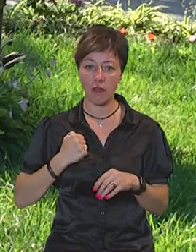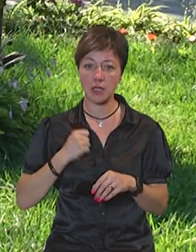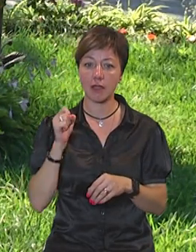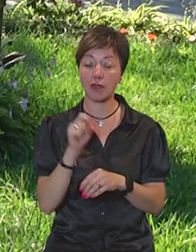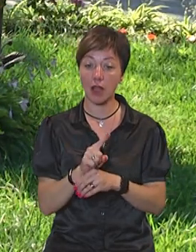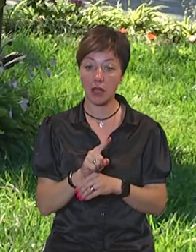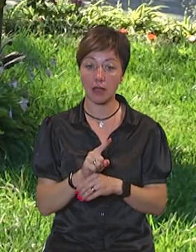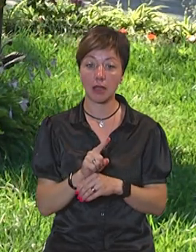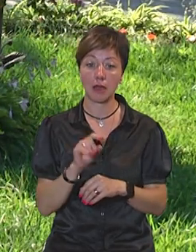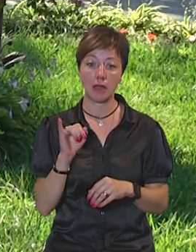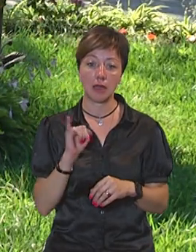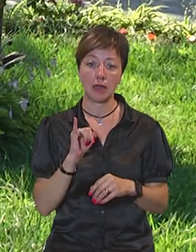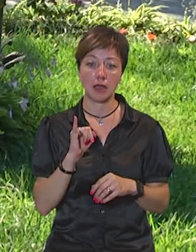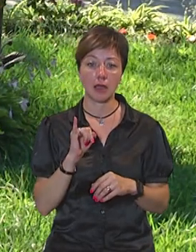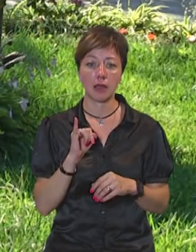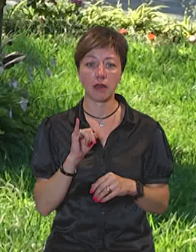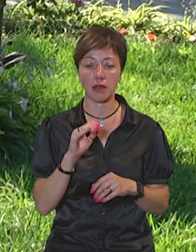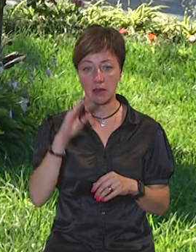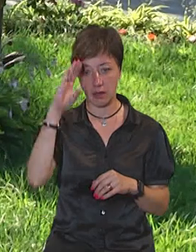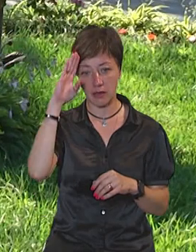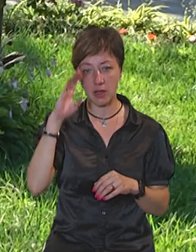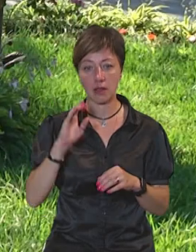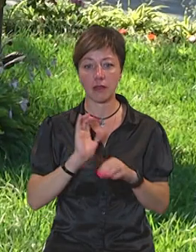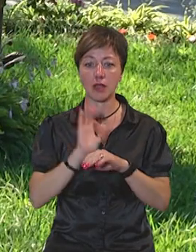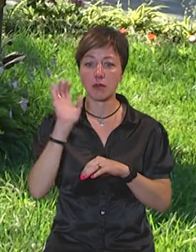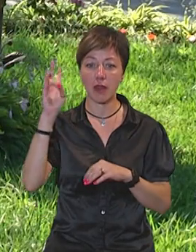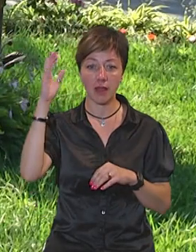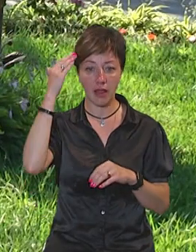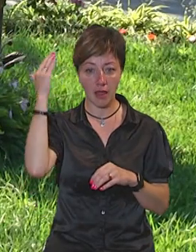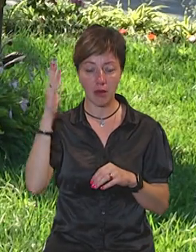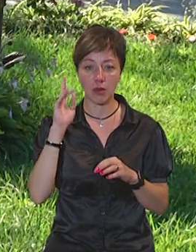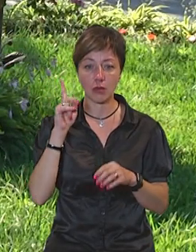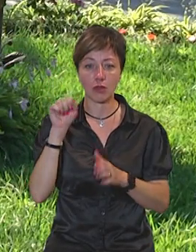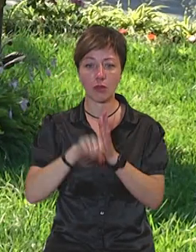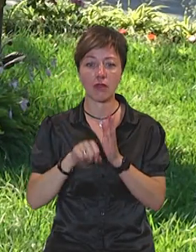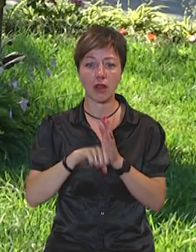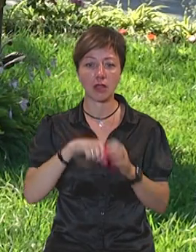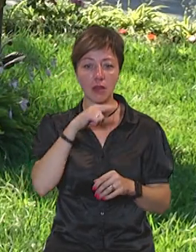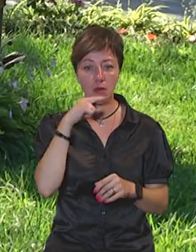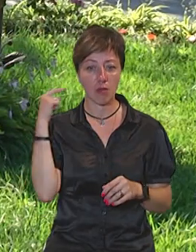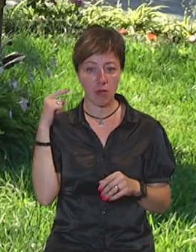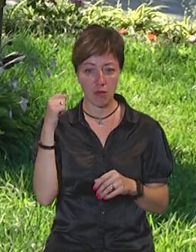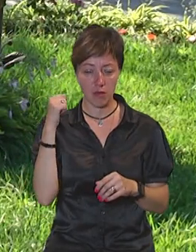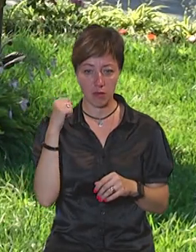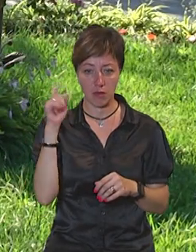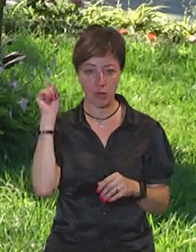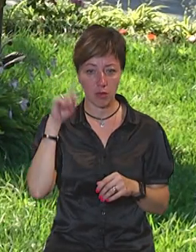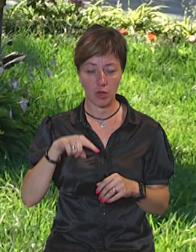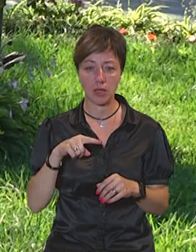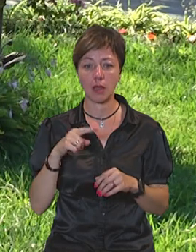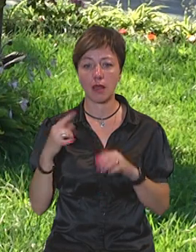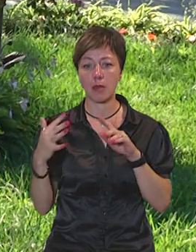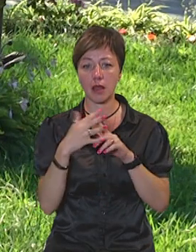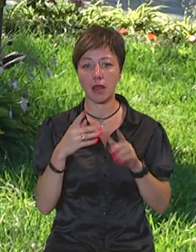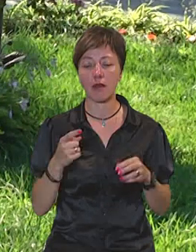завдання, і він... Його відправили на небо. Він буде звідти вбивати москалів, які на нас нападають. У нього великі